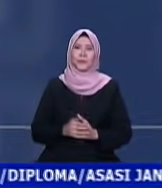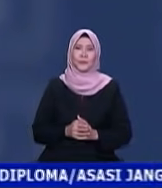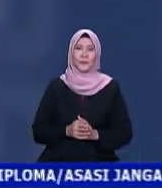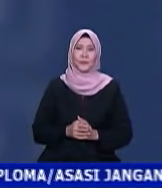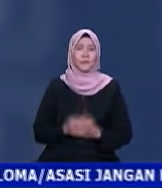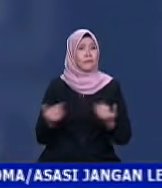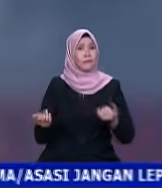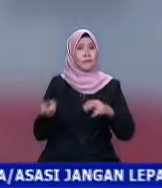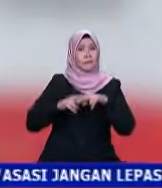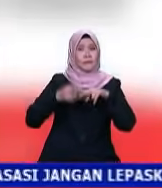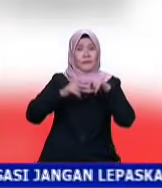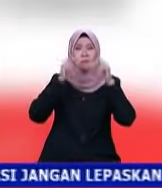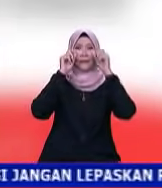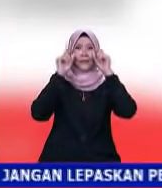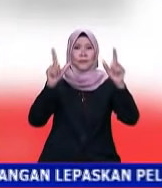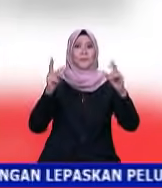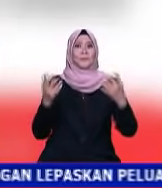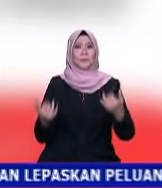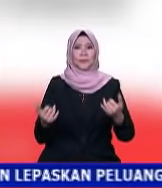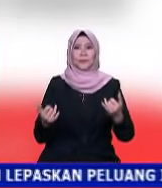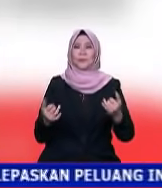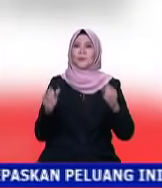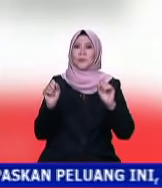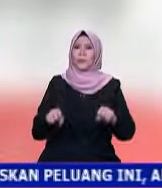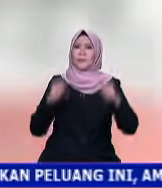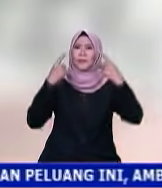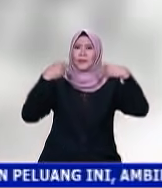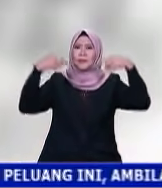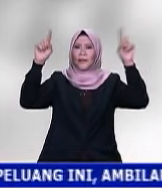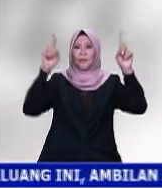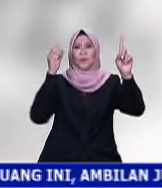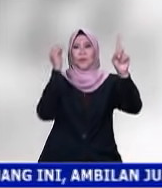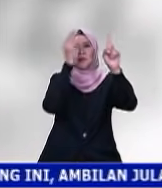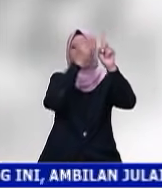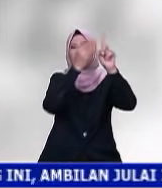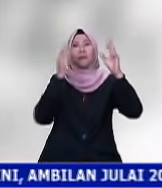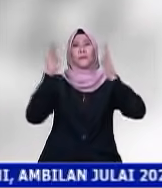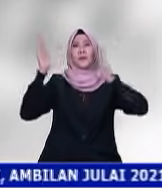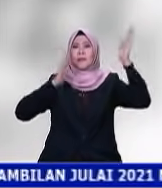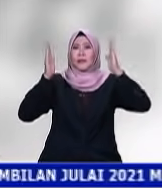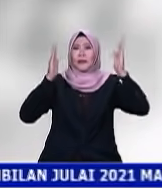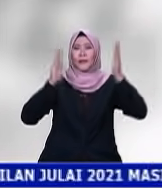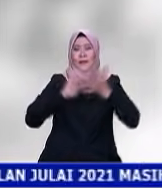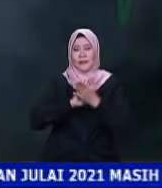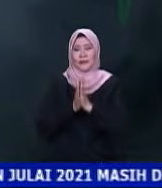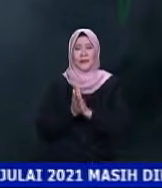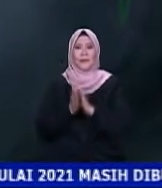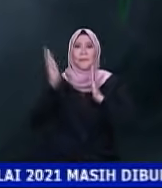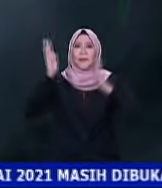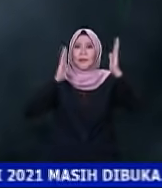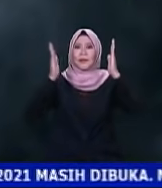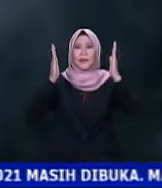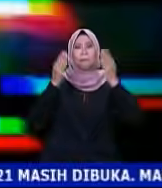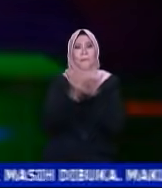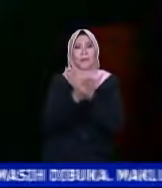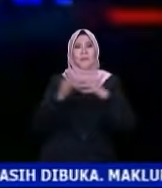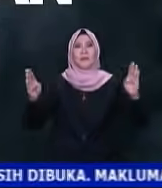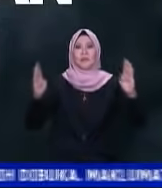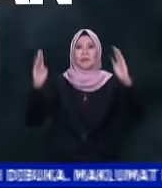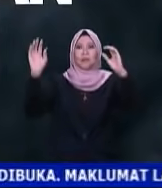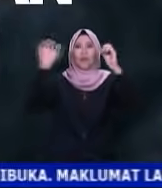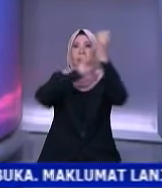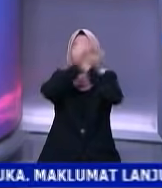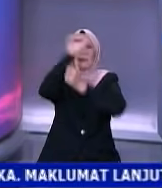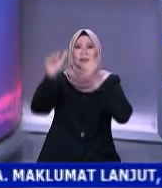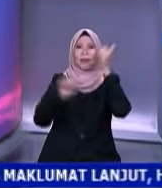Peningkatan kesedaran itu secara tidak langsung dapat menjayakan matlamat Malaysia sebagai sebuah negara bebas asap rokok.